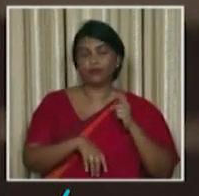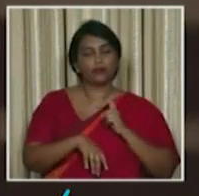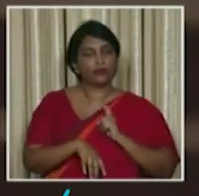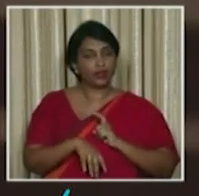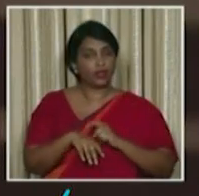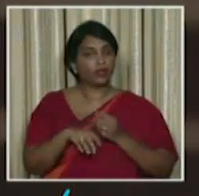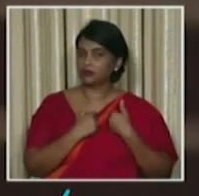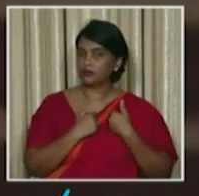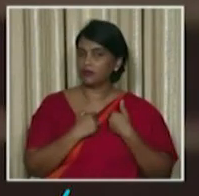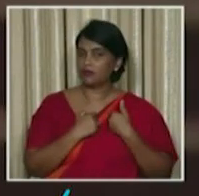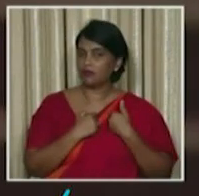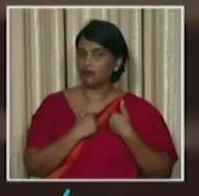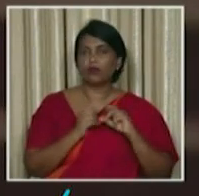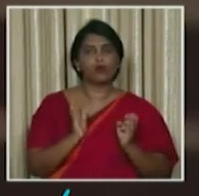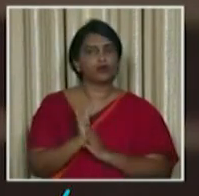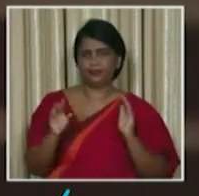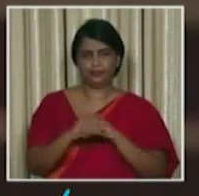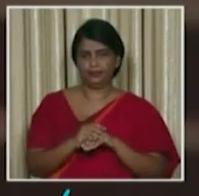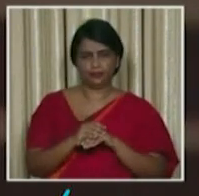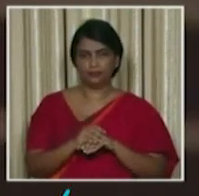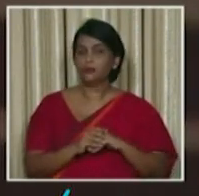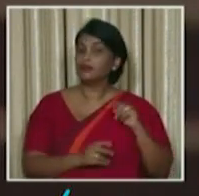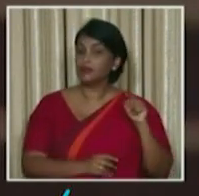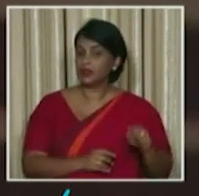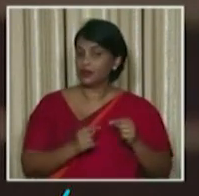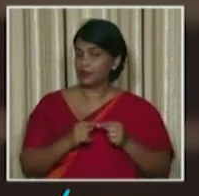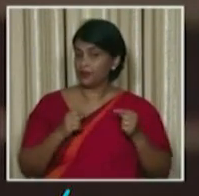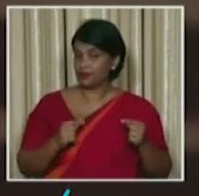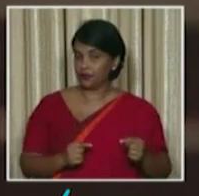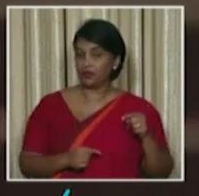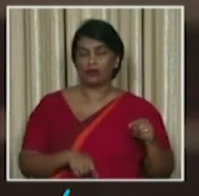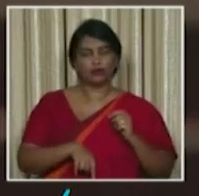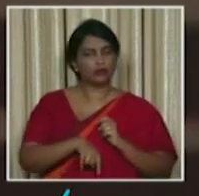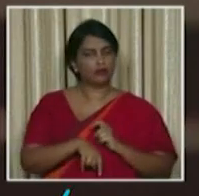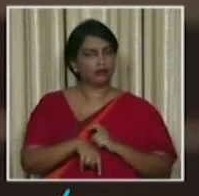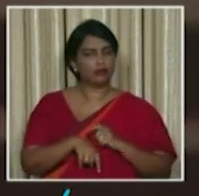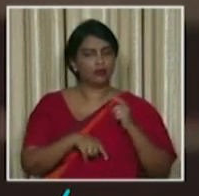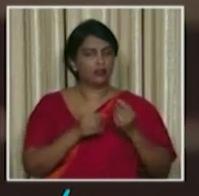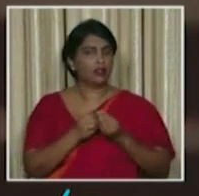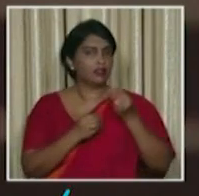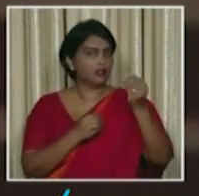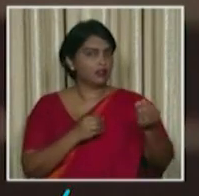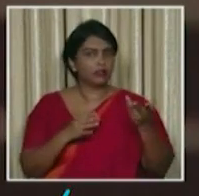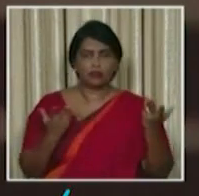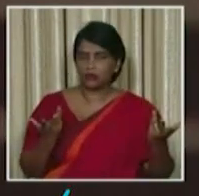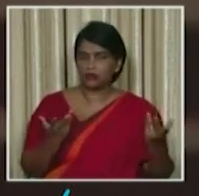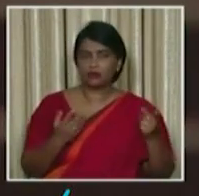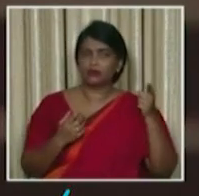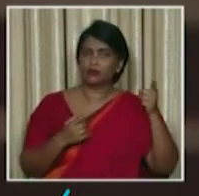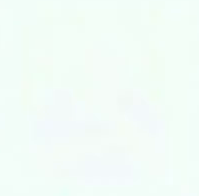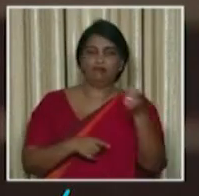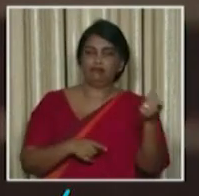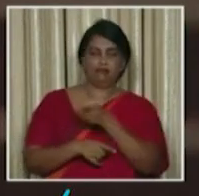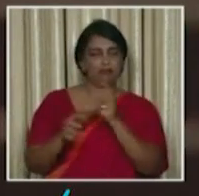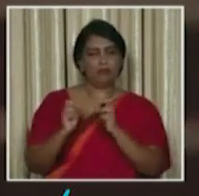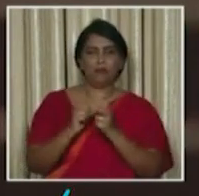අවස්ථාව දීලා තියෙනවා කාර්ක සභාව නියෝජනය කරන්න. එතකොට විපක්ෂයෙන් ඒ අවස්ථාව එතුමල්ලට දීලා නැති එක පිළිබඳව ඒගොල්ලන් විසඳ ගන්න